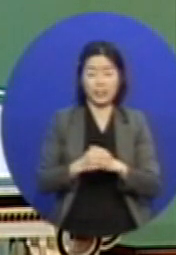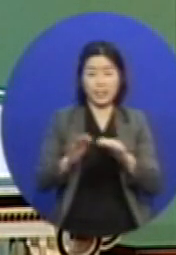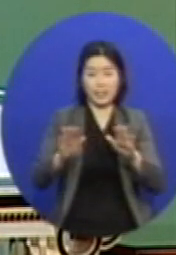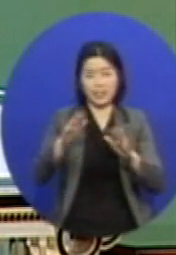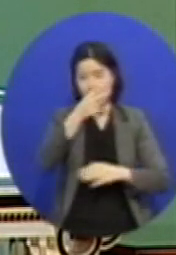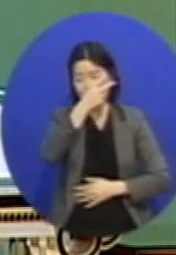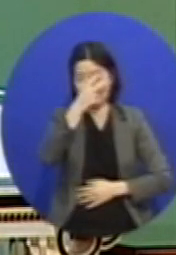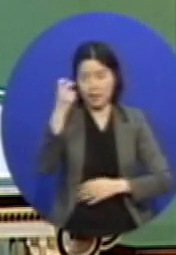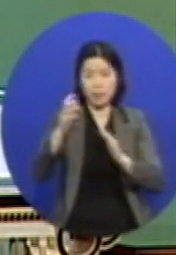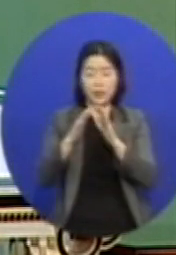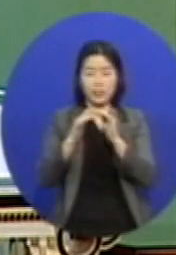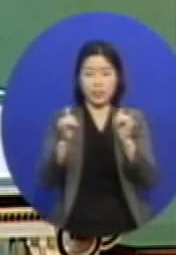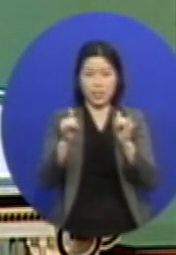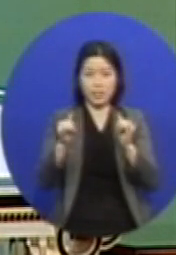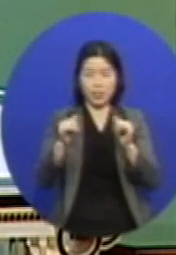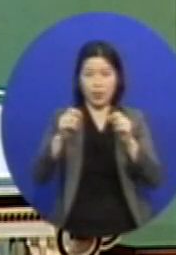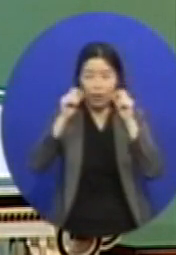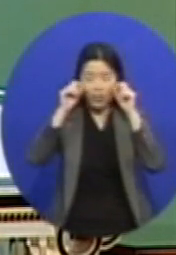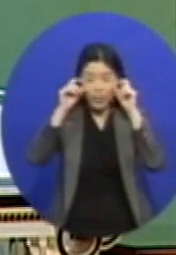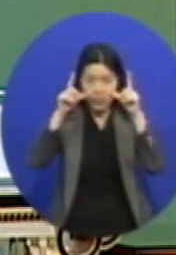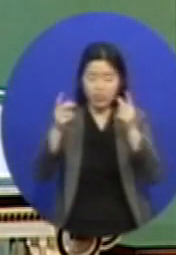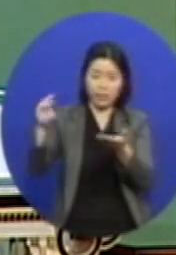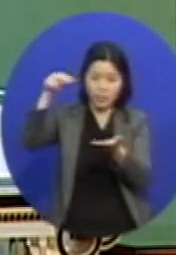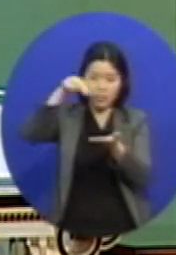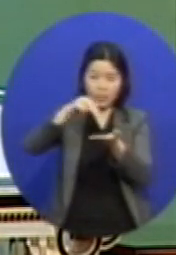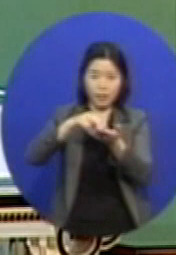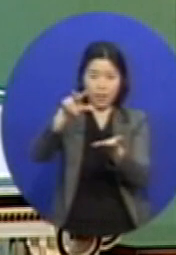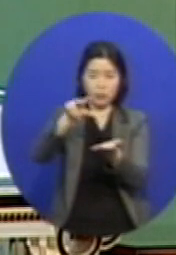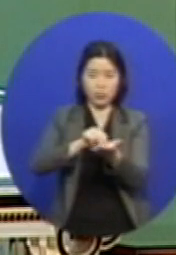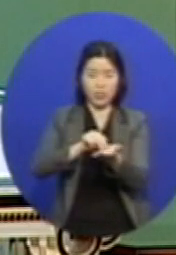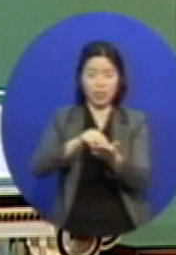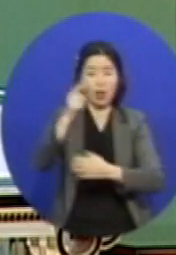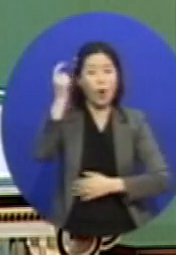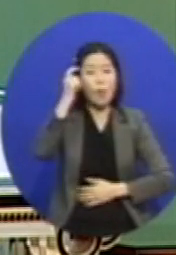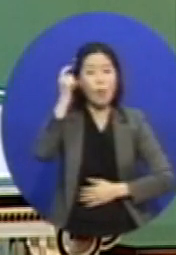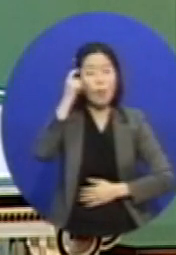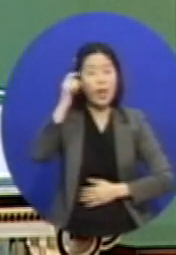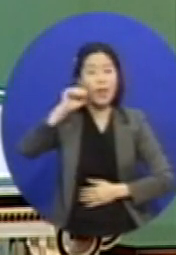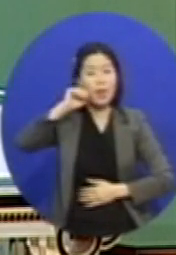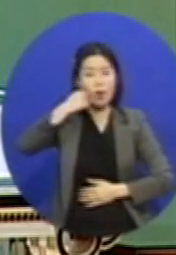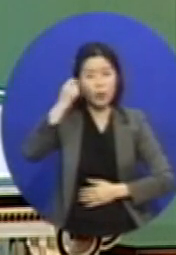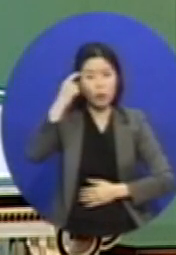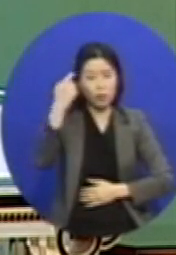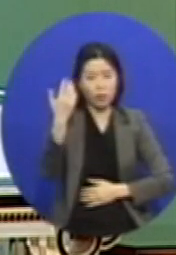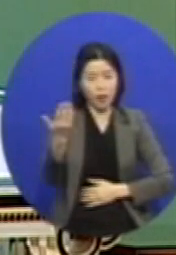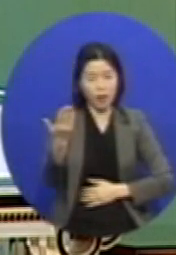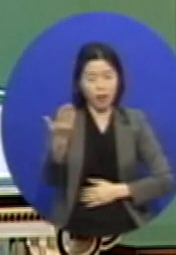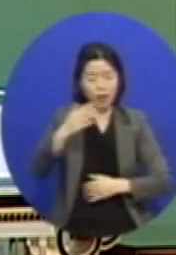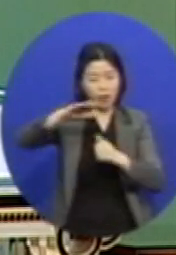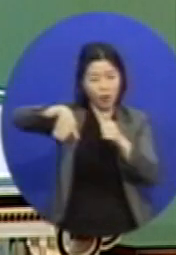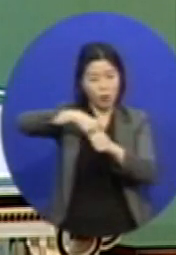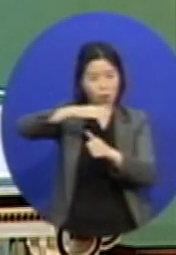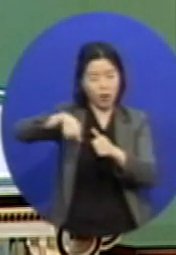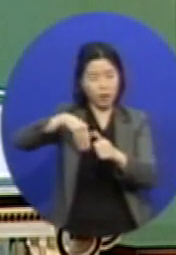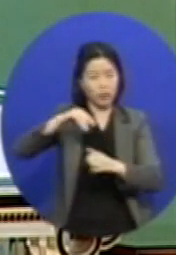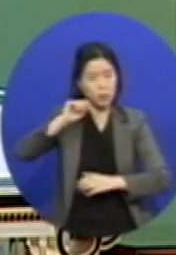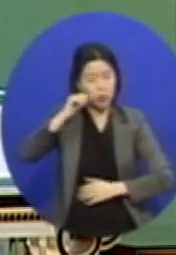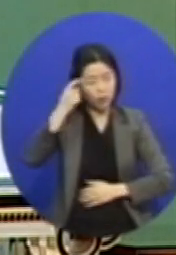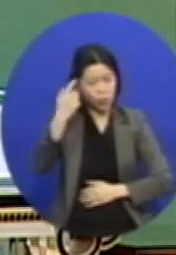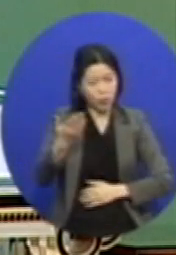잠든 자 에서 일어나는 문제가 왜 어려운가 환경 때문에 어려움과